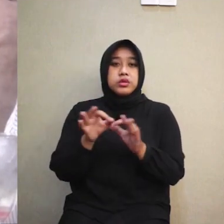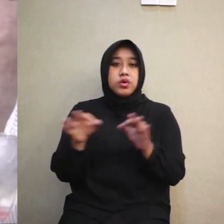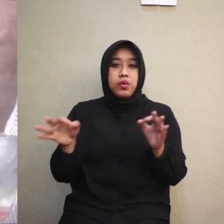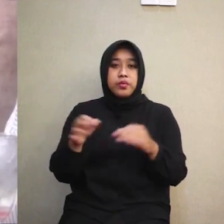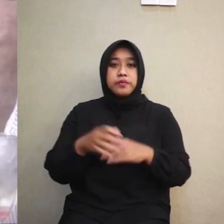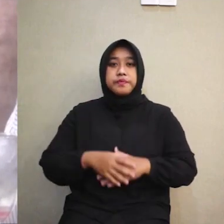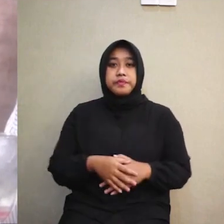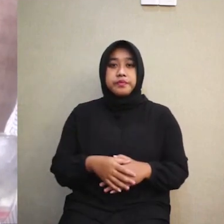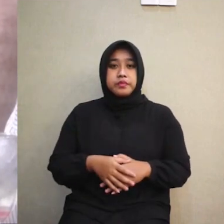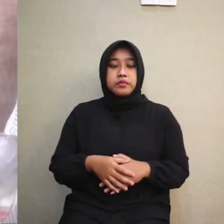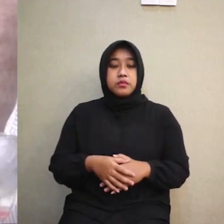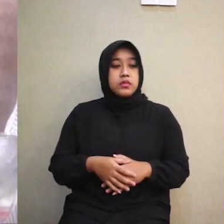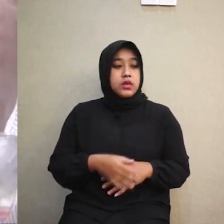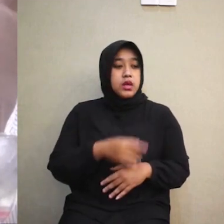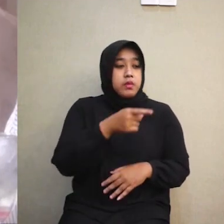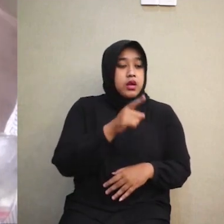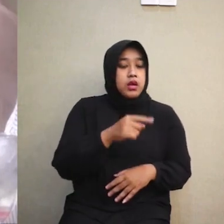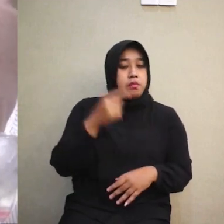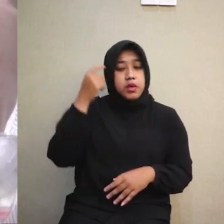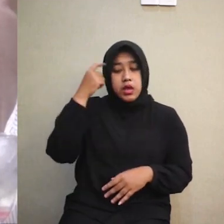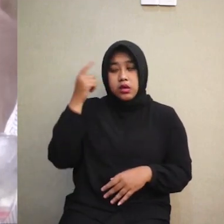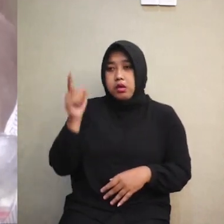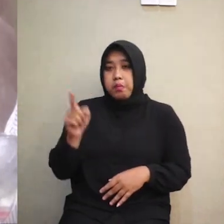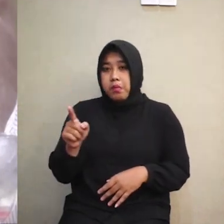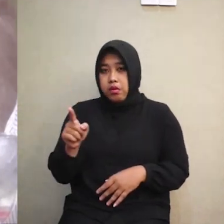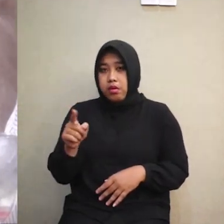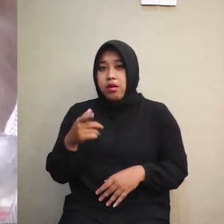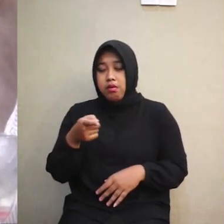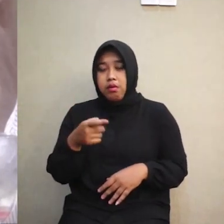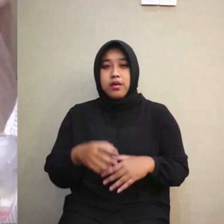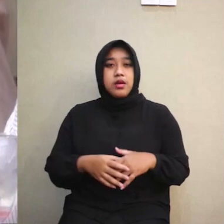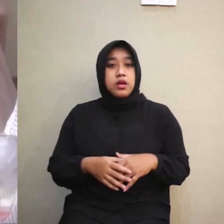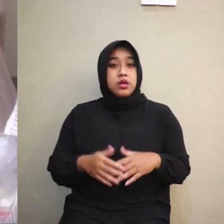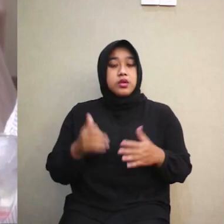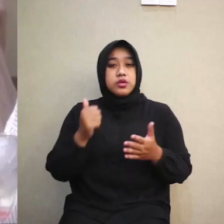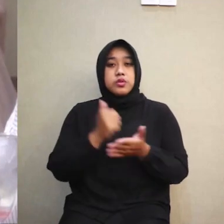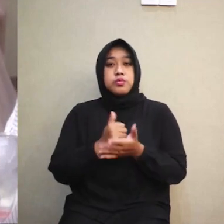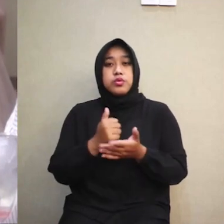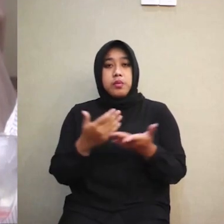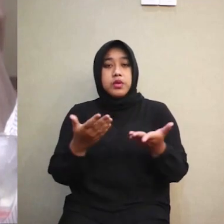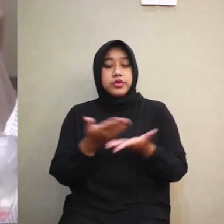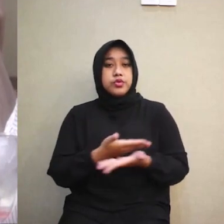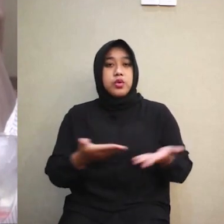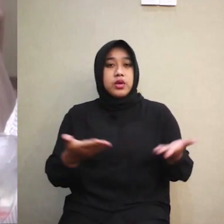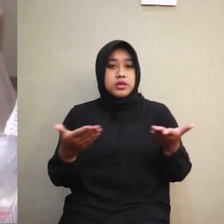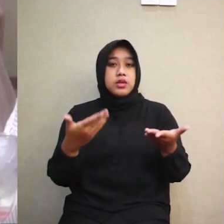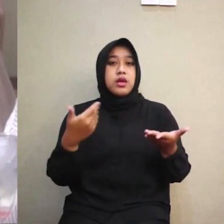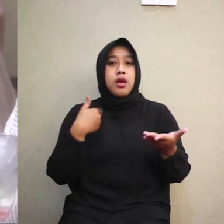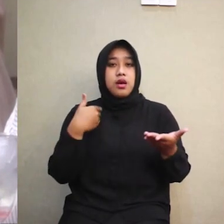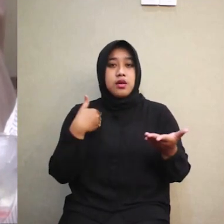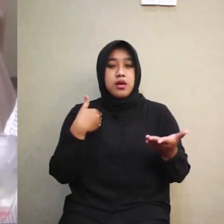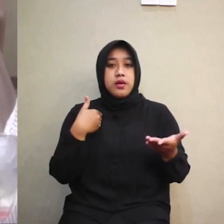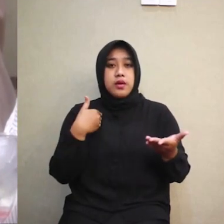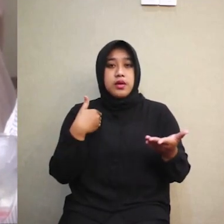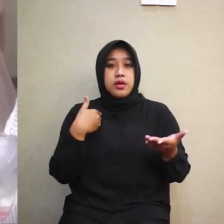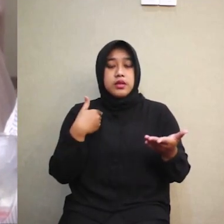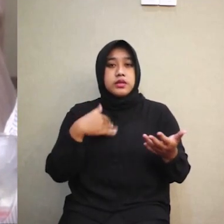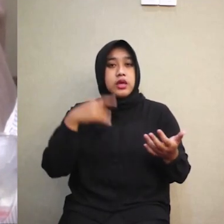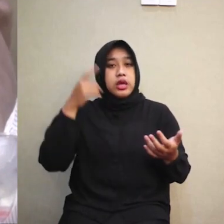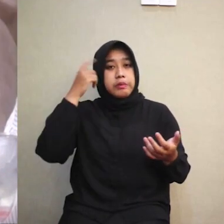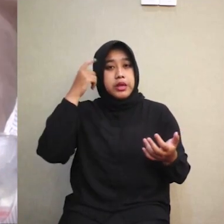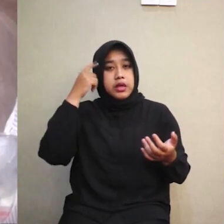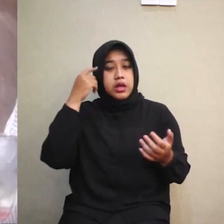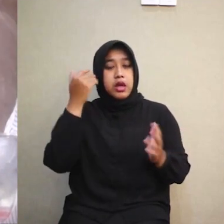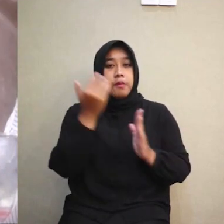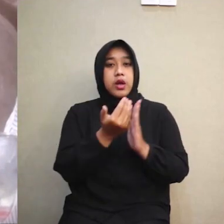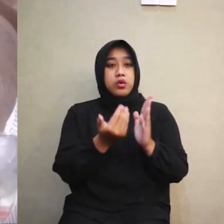di sini dia Kemana kita mikirnya kemana gitu nah ini sebetulnya situasi yang ada di saya pikir dari